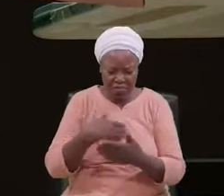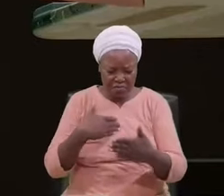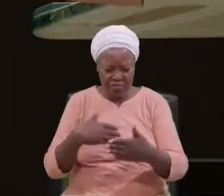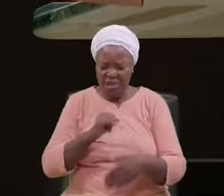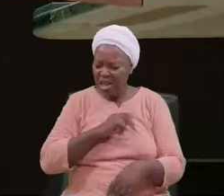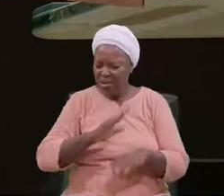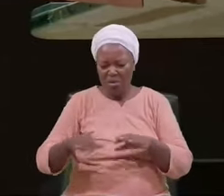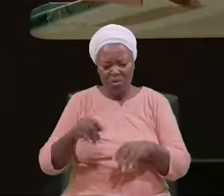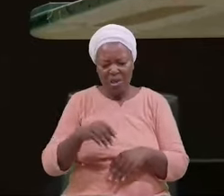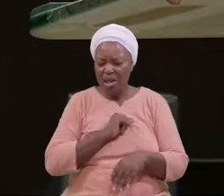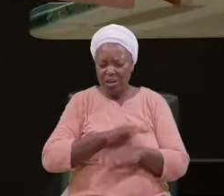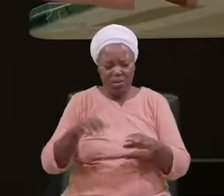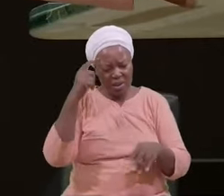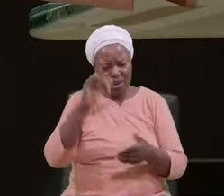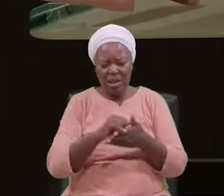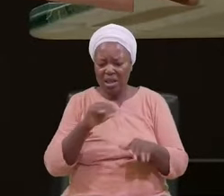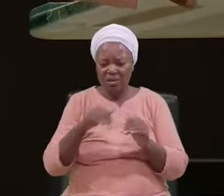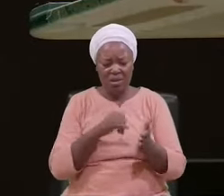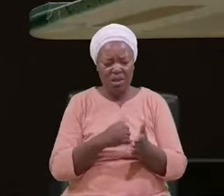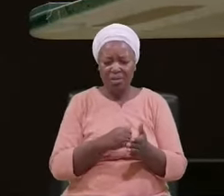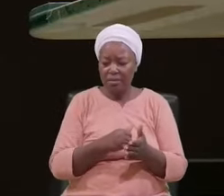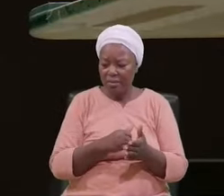pas faire ça, renverser cela,